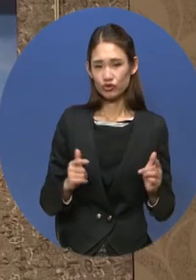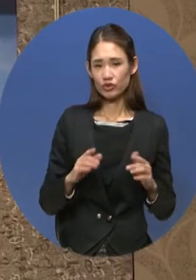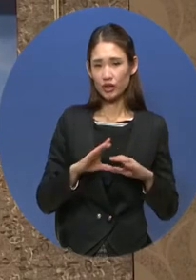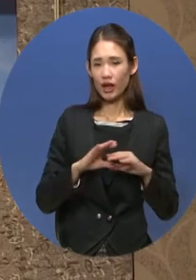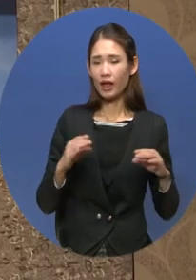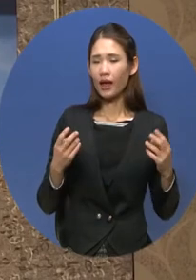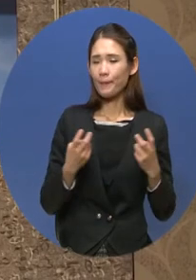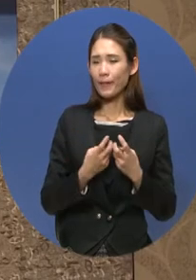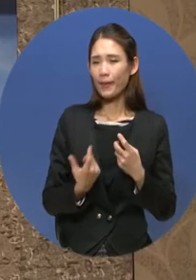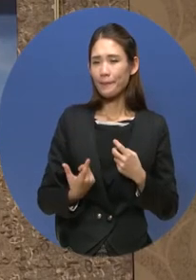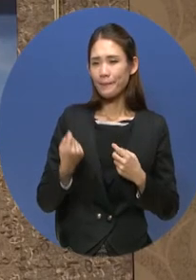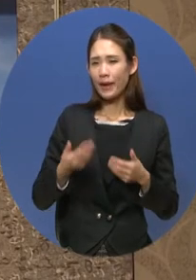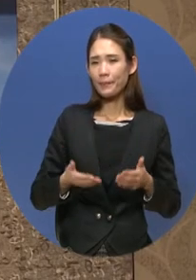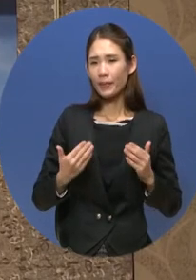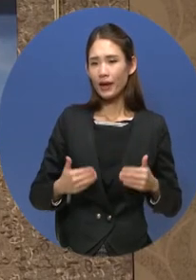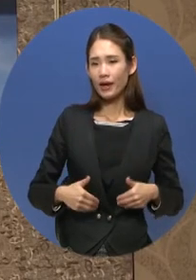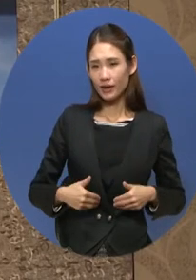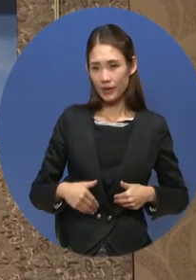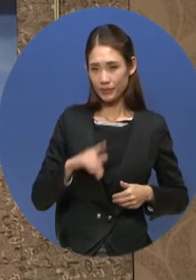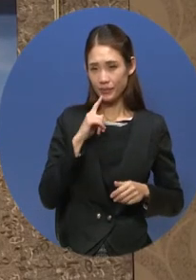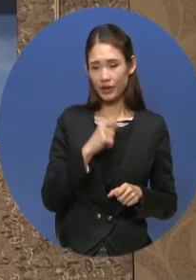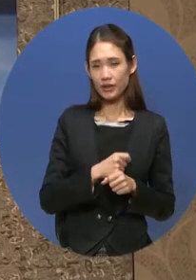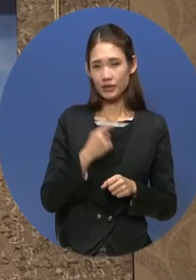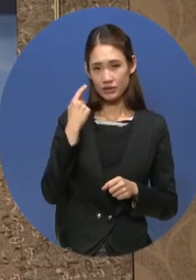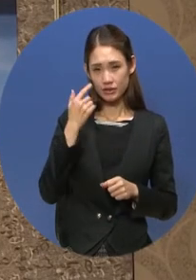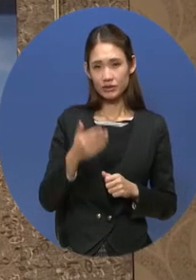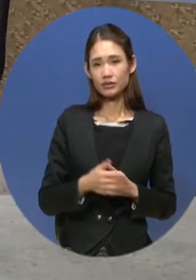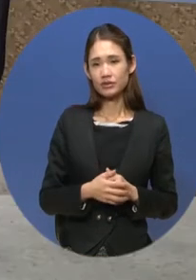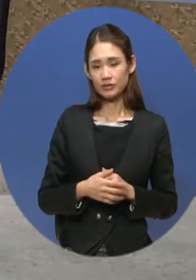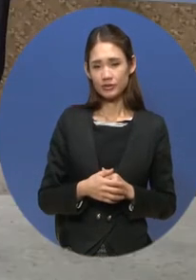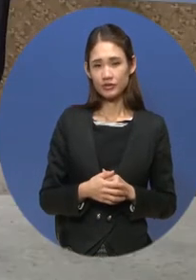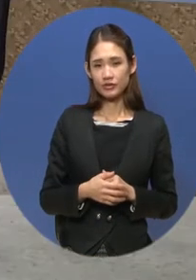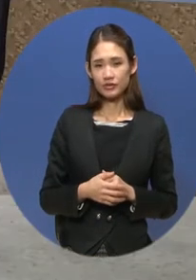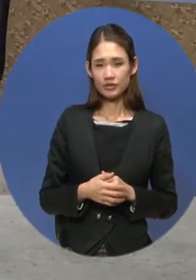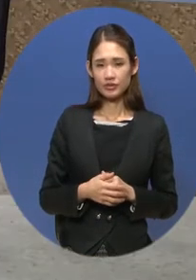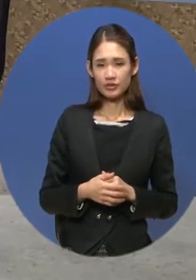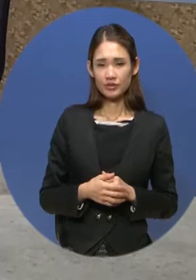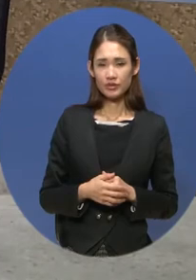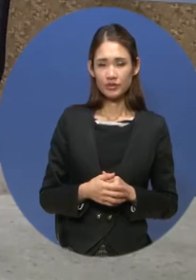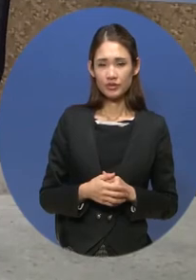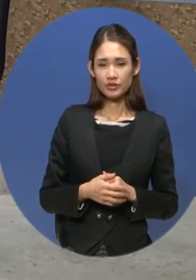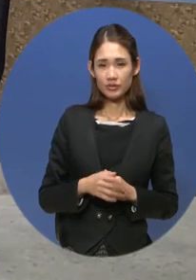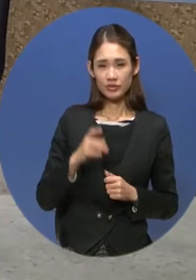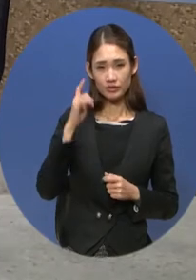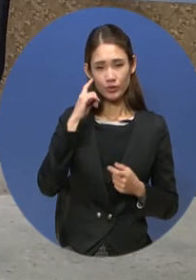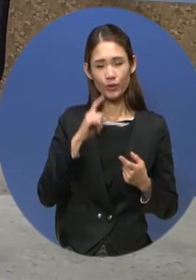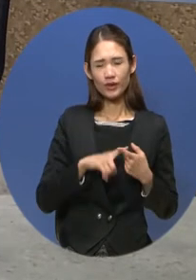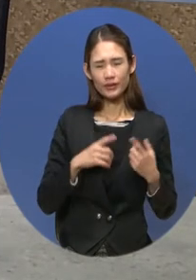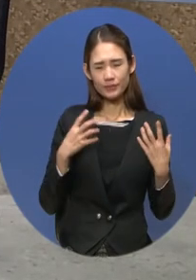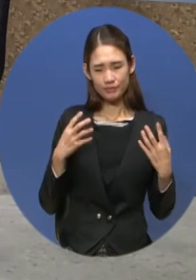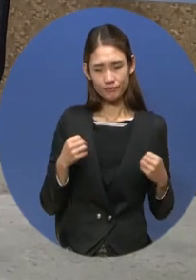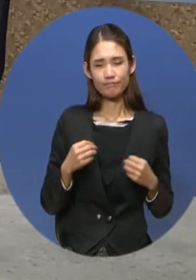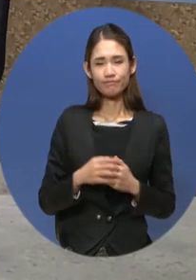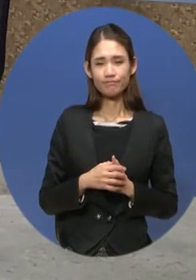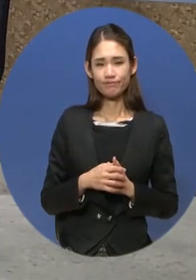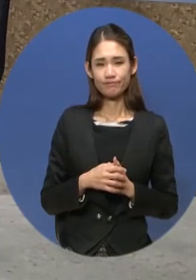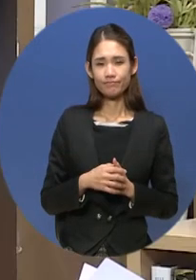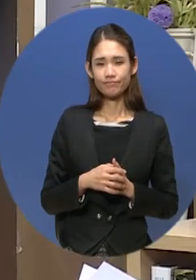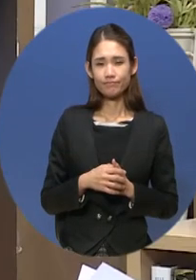빨리 세우자라는 그런 이제 질문을 했죠. 목소리를 내고 계시는 거고. 관심을 많이 갖고 그러면 있습니다.